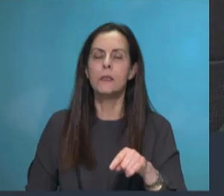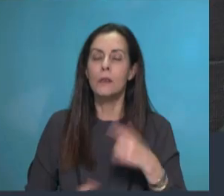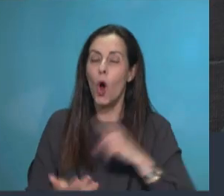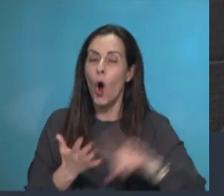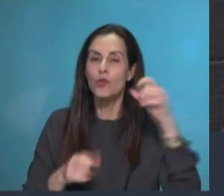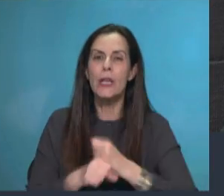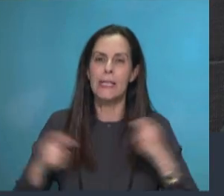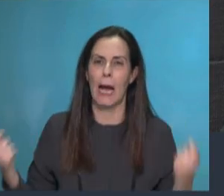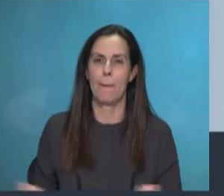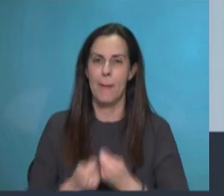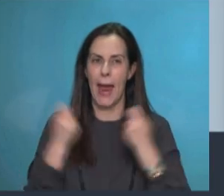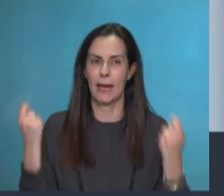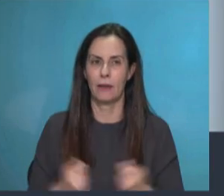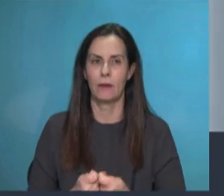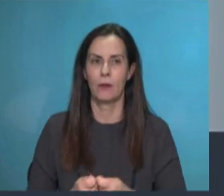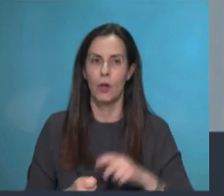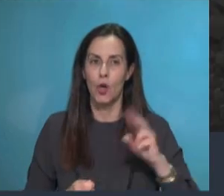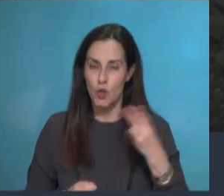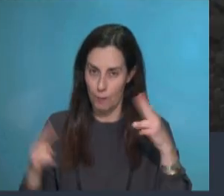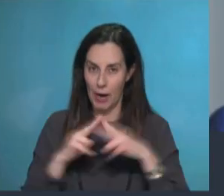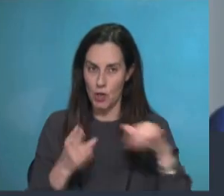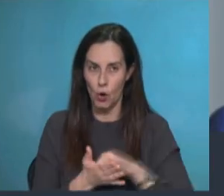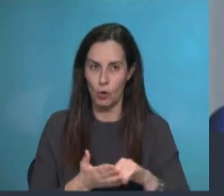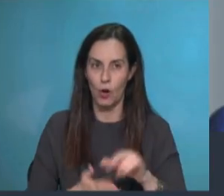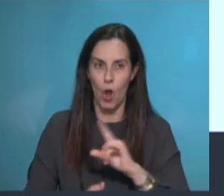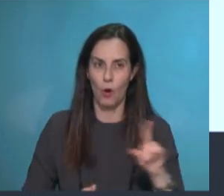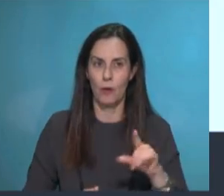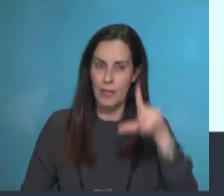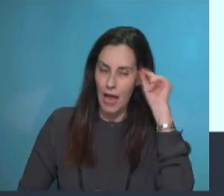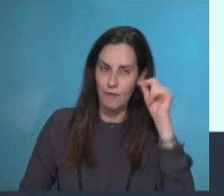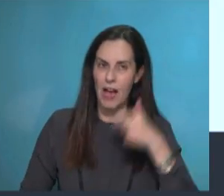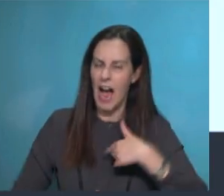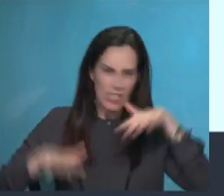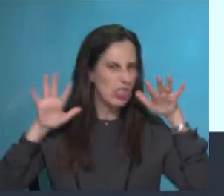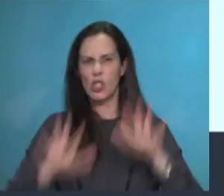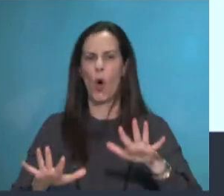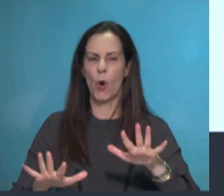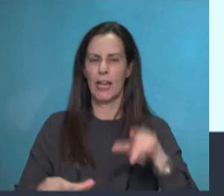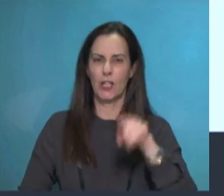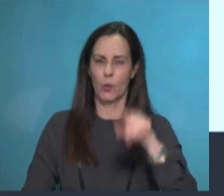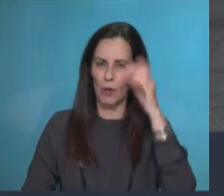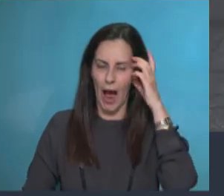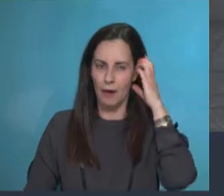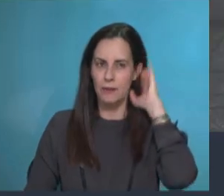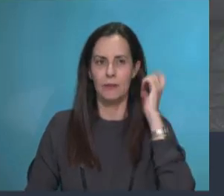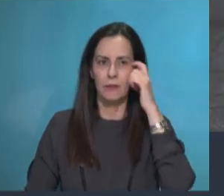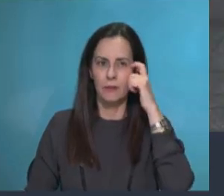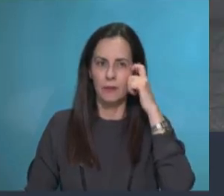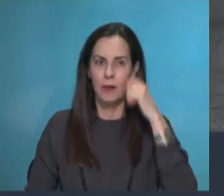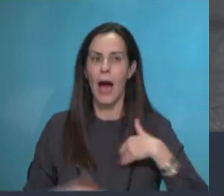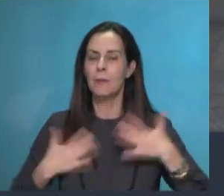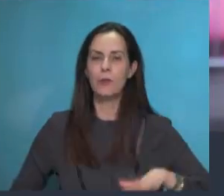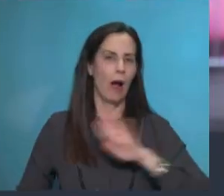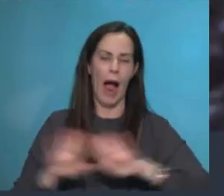קמפיין בנושא. עוד פעם פגשת את ניו יורק? לא. תל אביב? אני שונאת אותה. אני מתלבשת